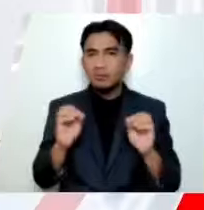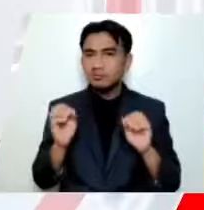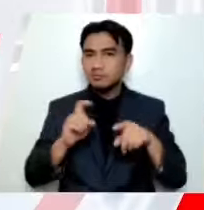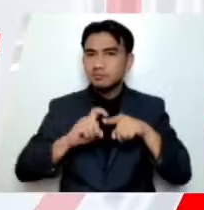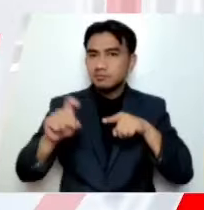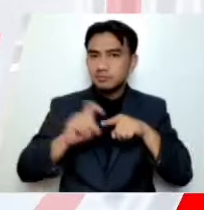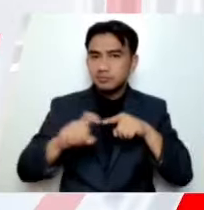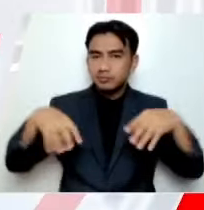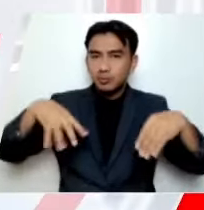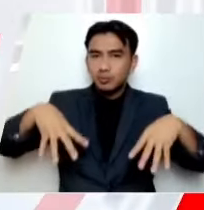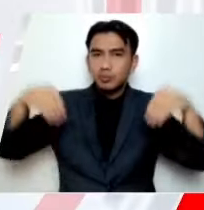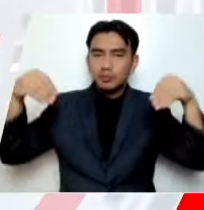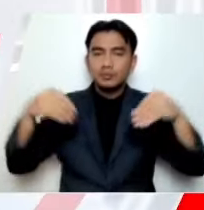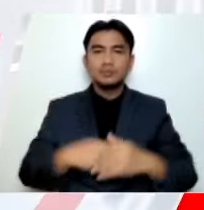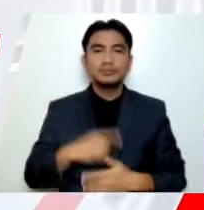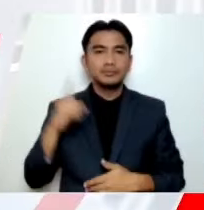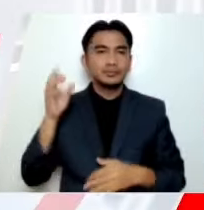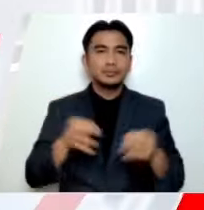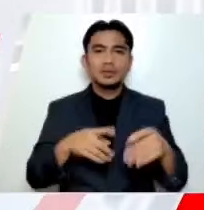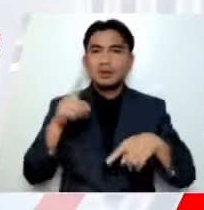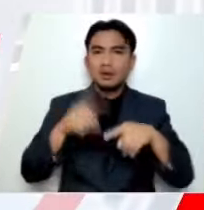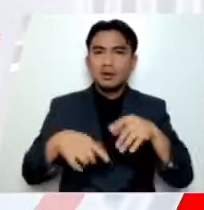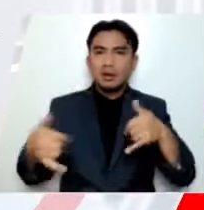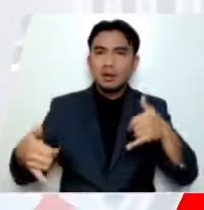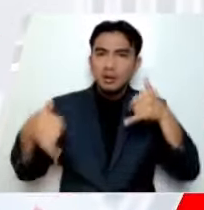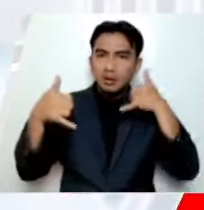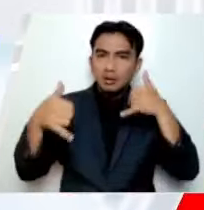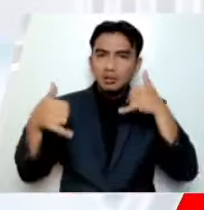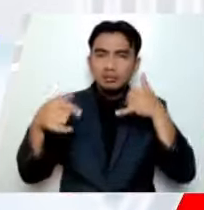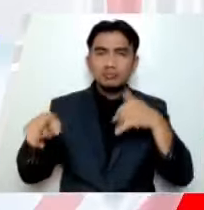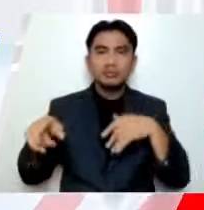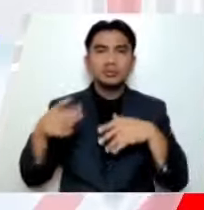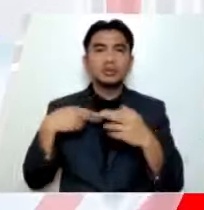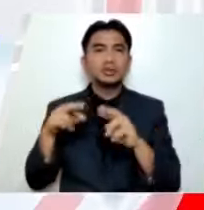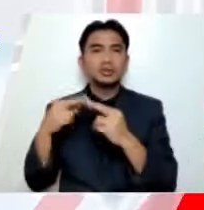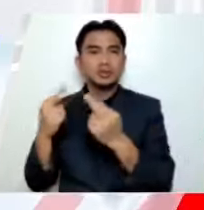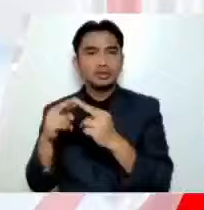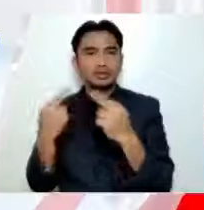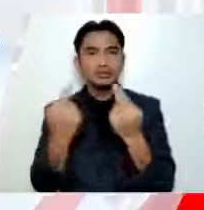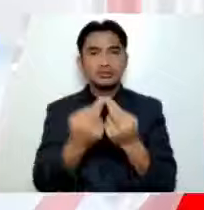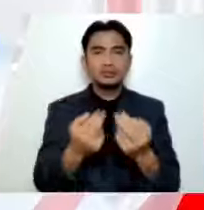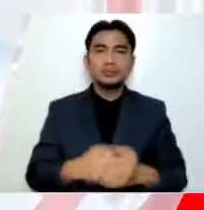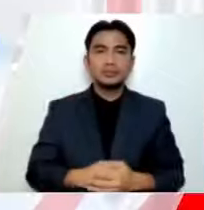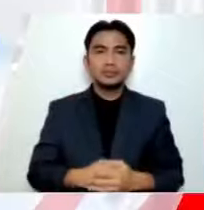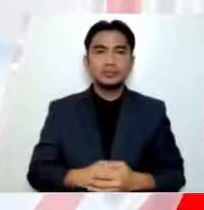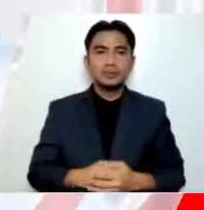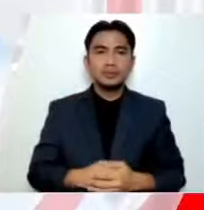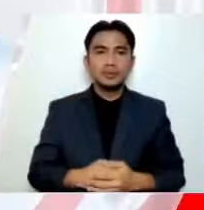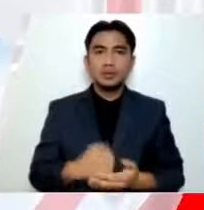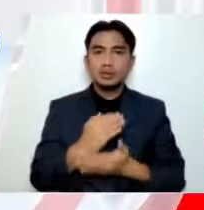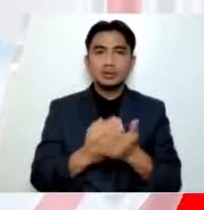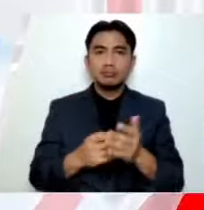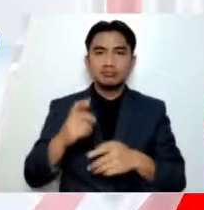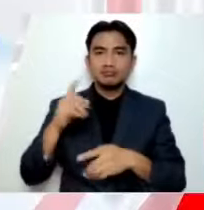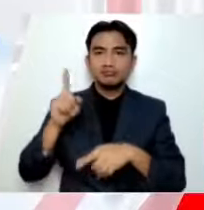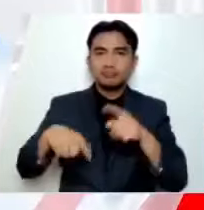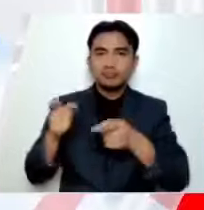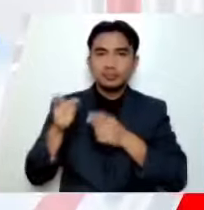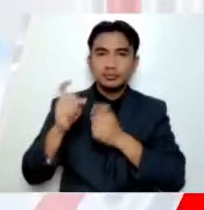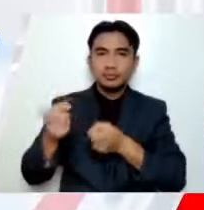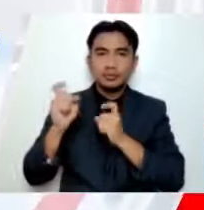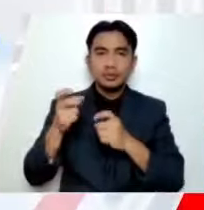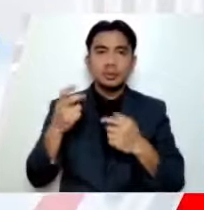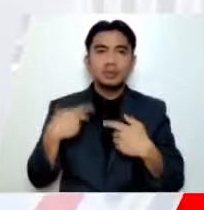kami makakontak po sa kamag-anak namin. Ang mga hindi naman makapangisda, namamasada na lang muna ng